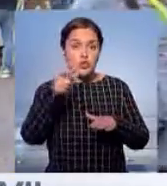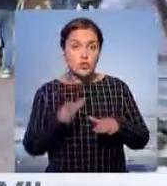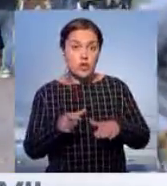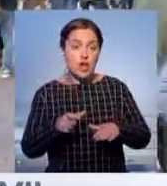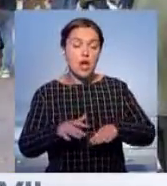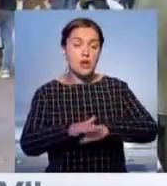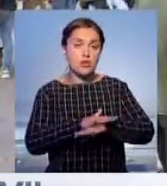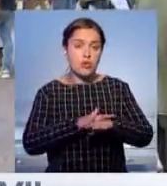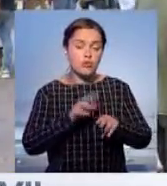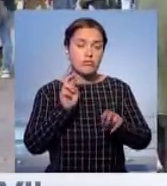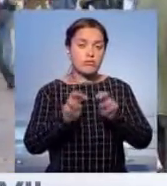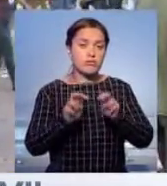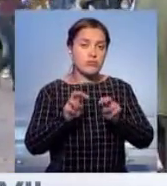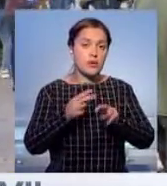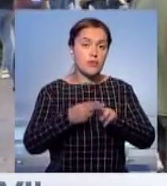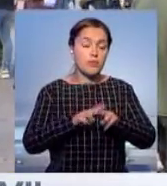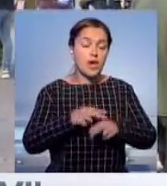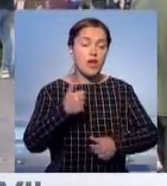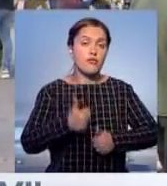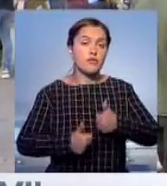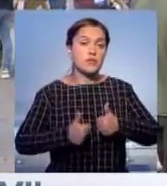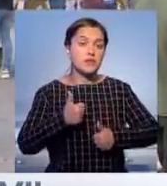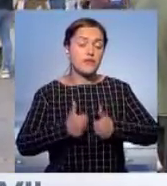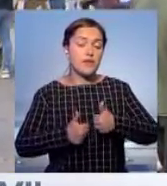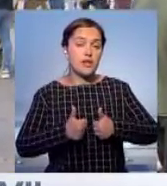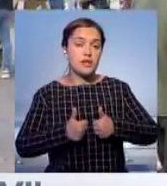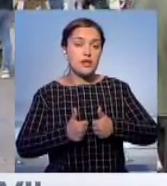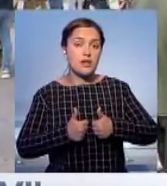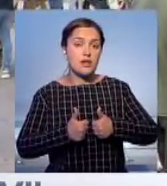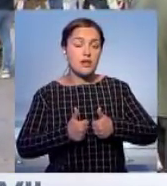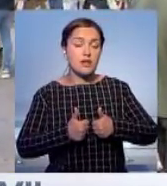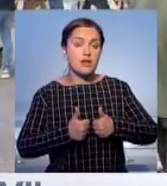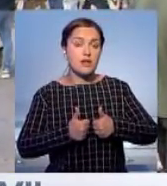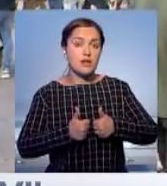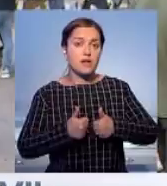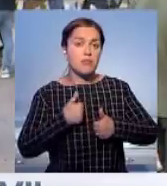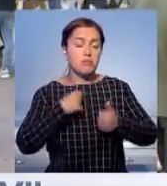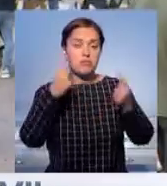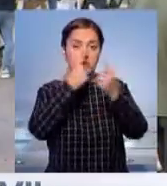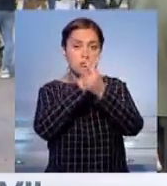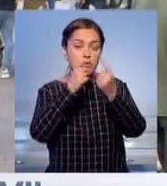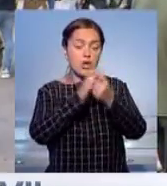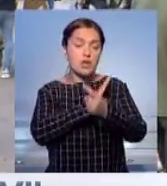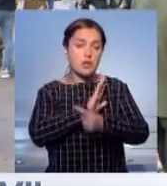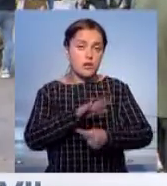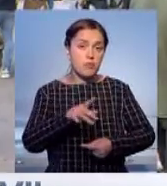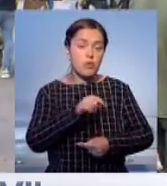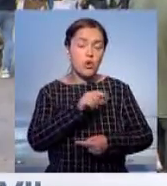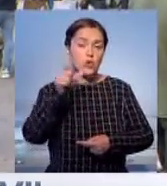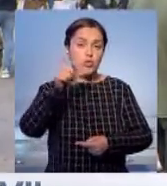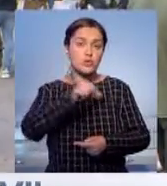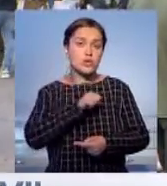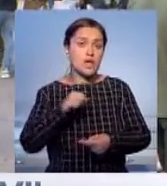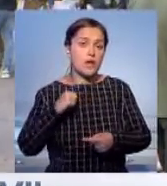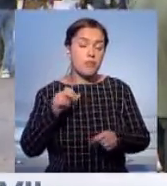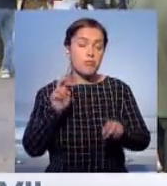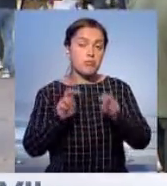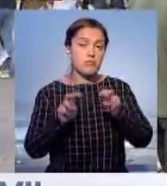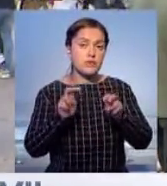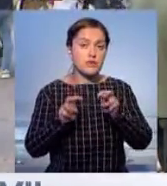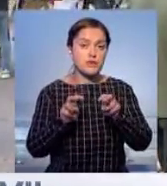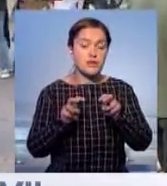бы идет на этот фестиваль. Мы особо как бы не призывали никого, но я думаю, все